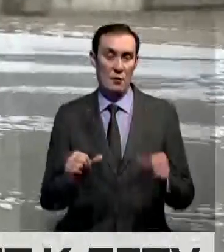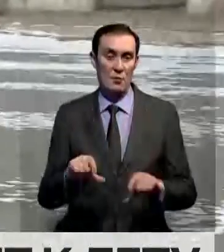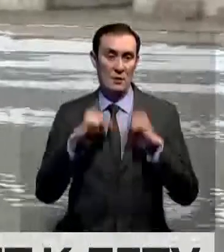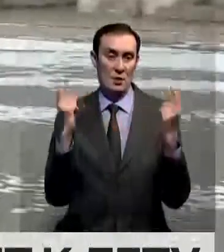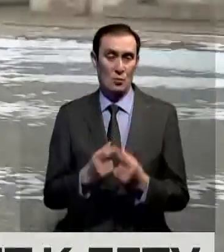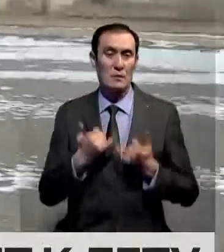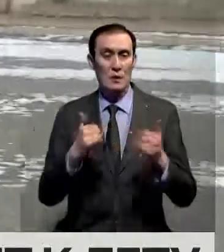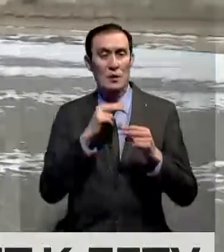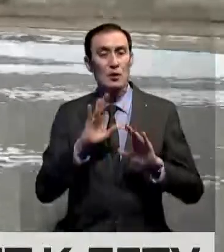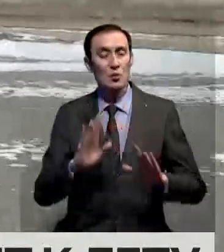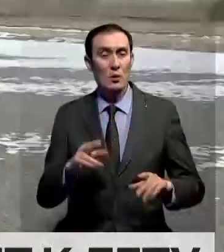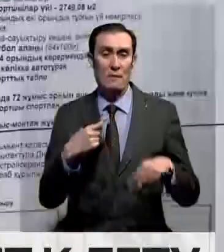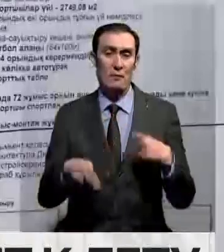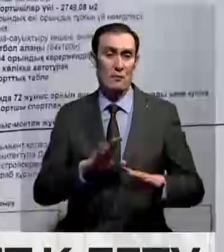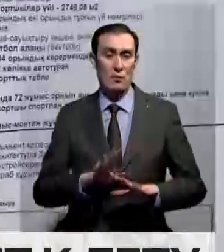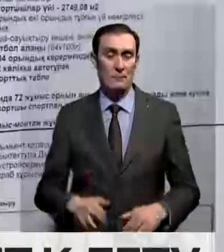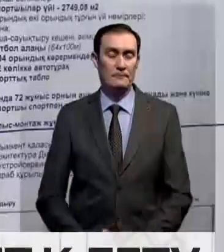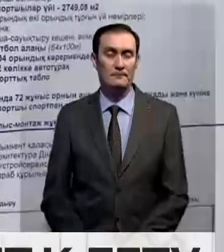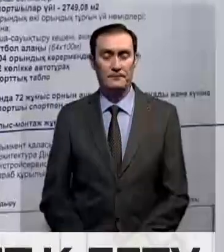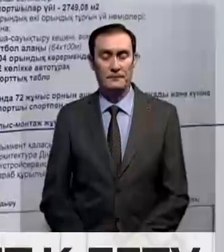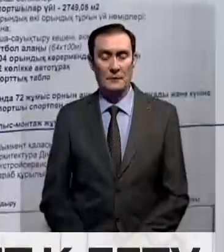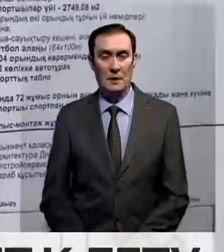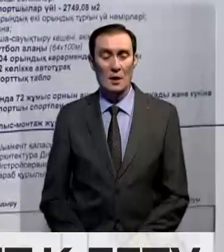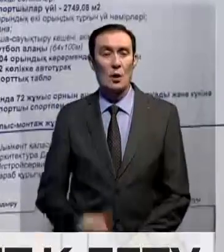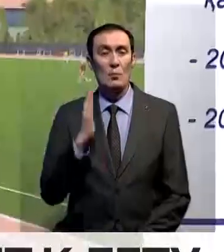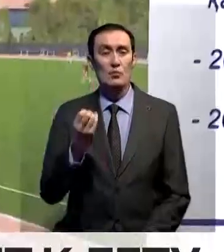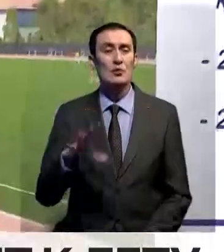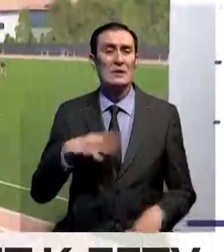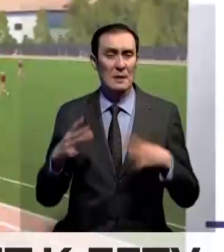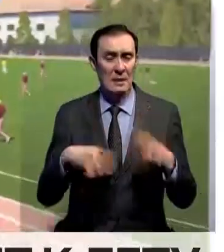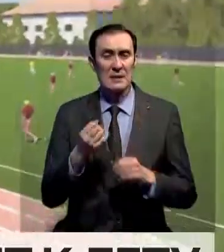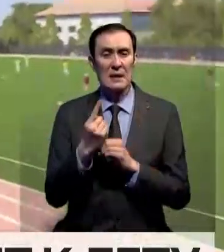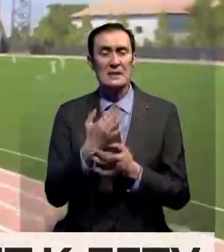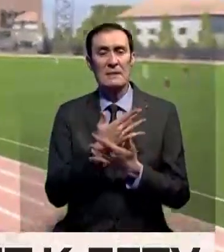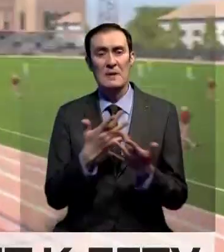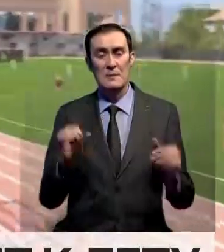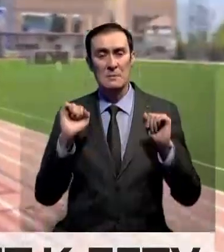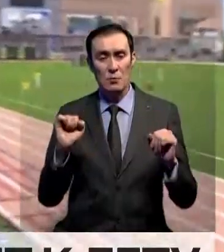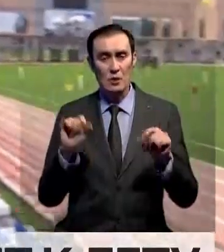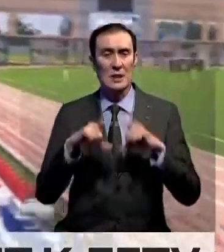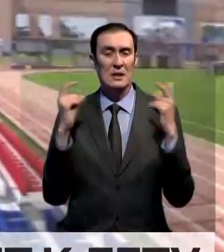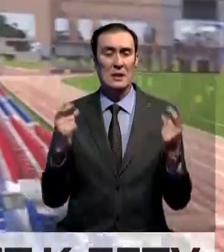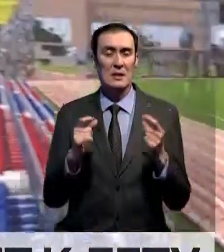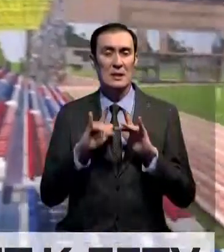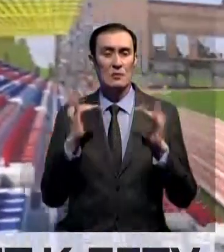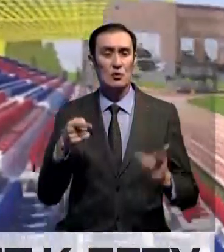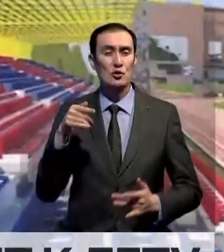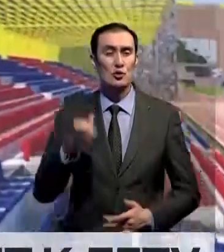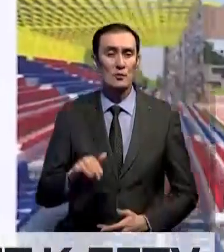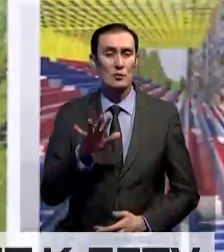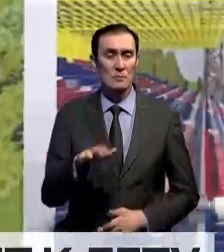ставку делают не только на футбол. Здесь будут заниматься 11 видами спорта. Трибуны на 1500